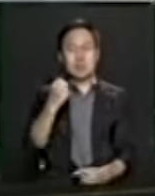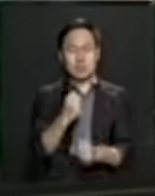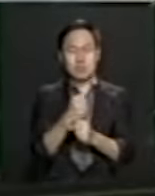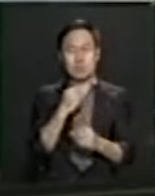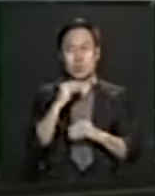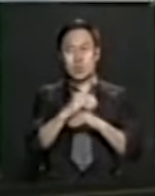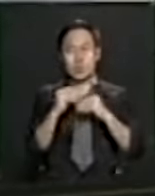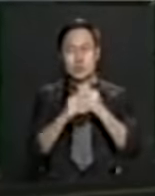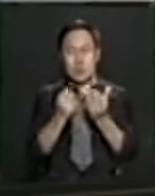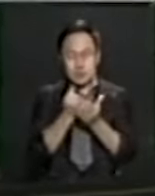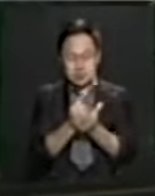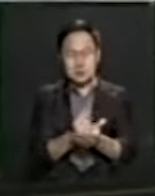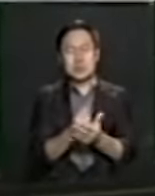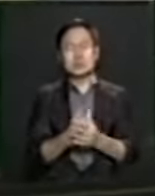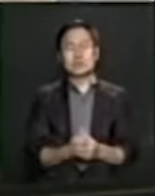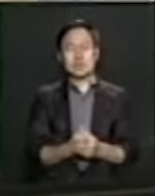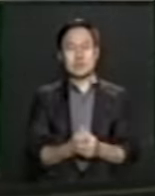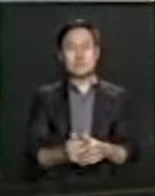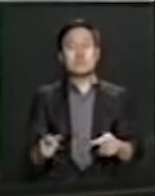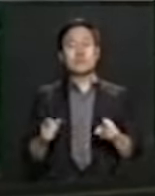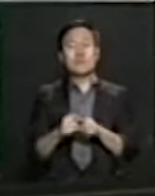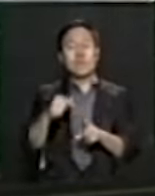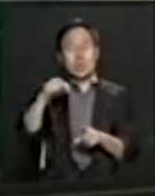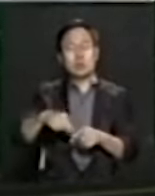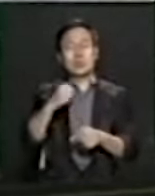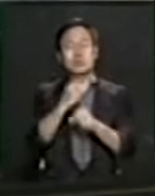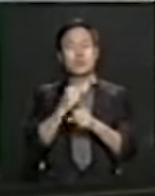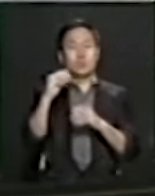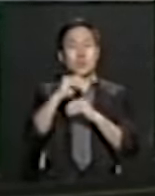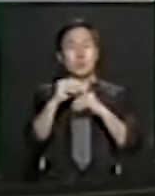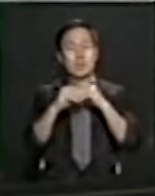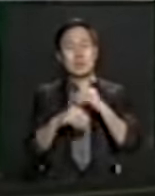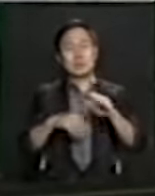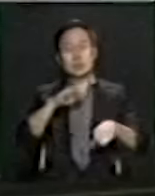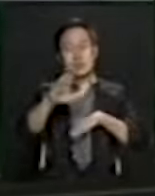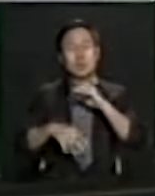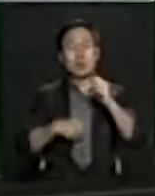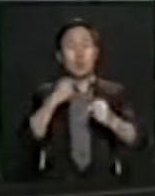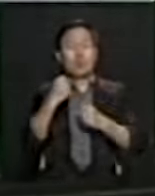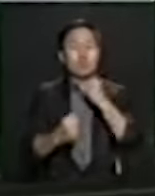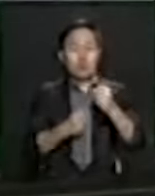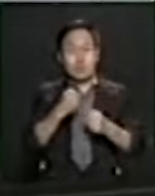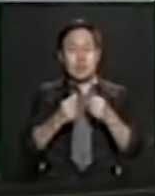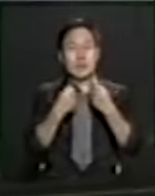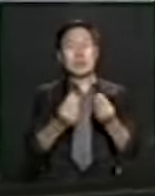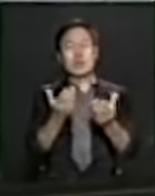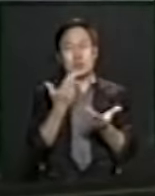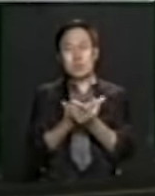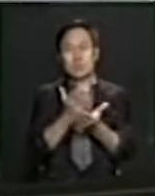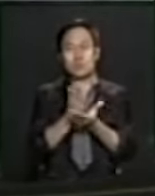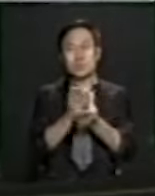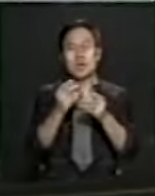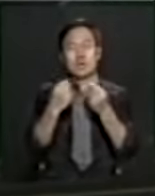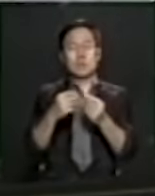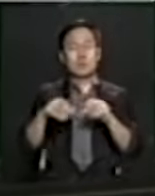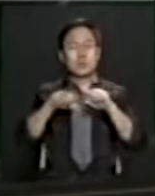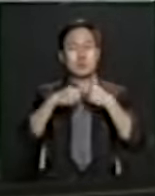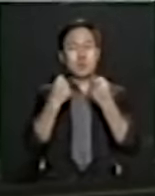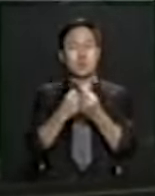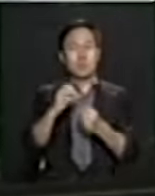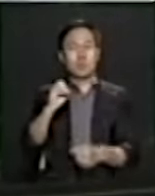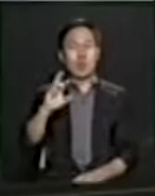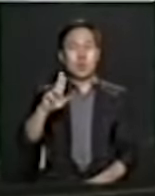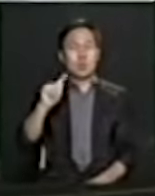งนี ้ ก็เป็นเหตุที่ในการทำโครงการเดินวิ่งนะ ครับทีนี้กิจกรรมจะเกิดขึ้นแล้ววันอาทิตย์นี้อยาก